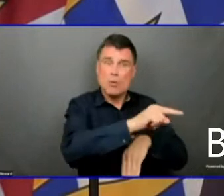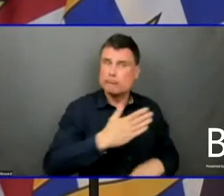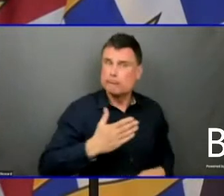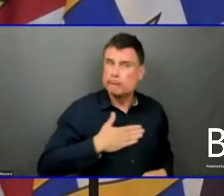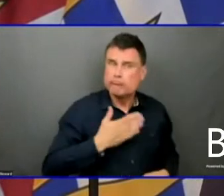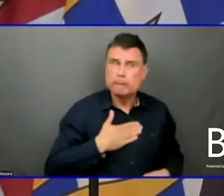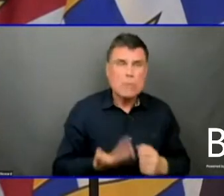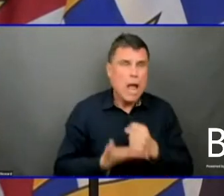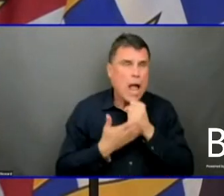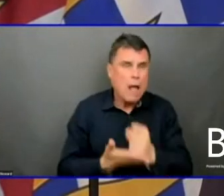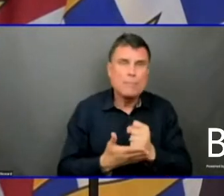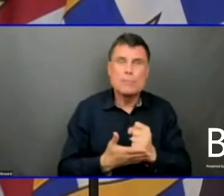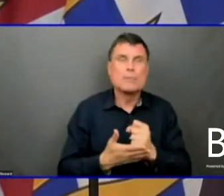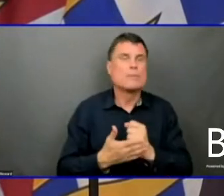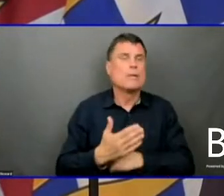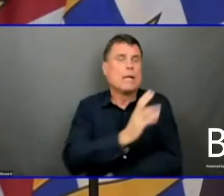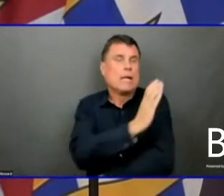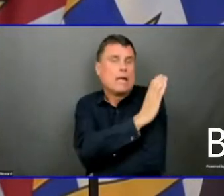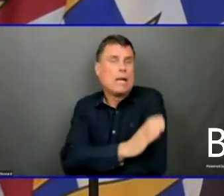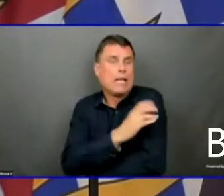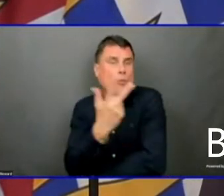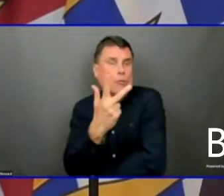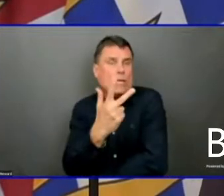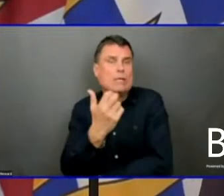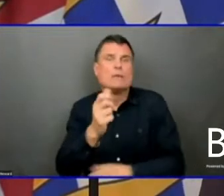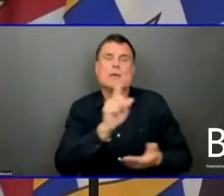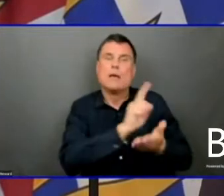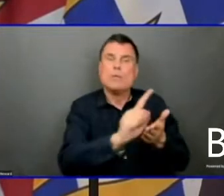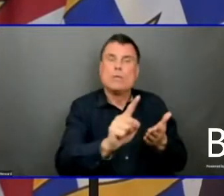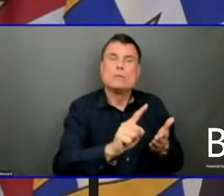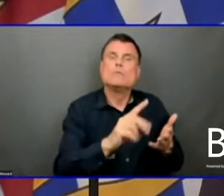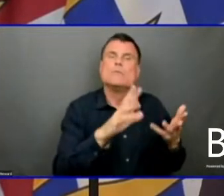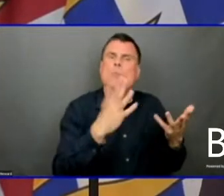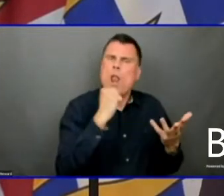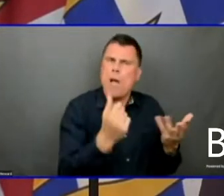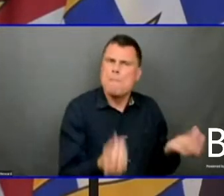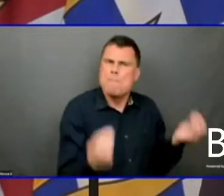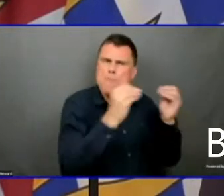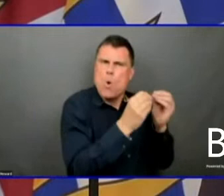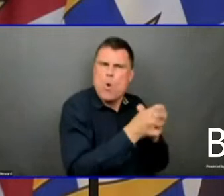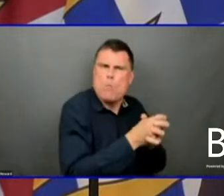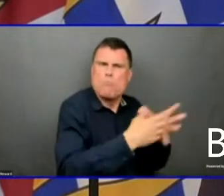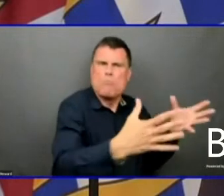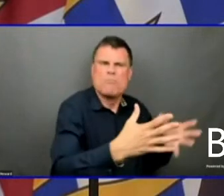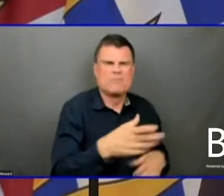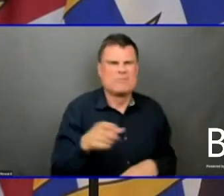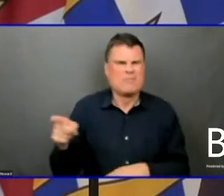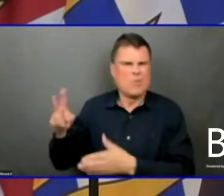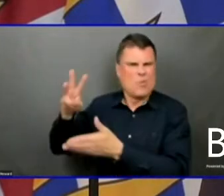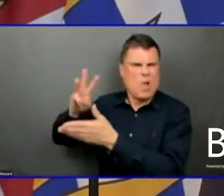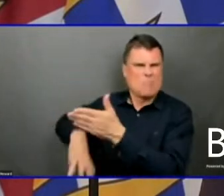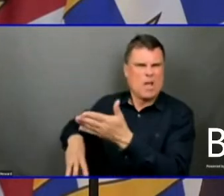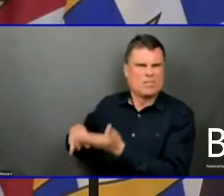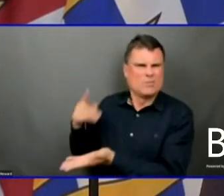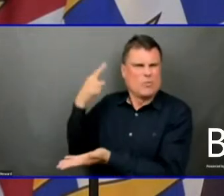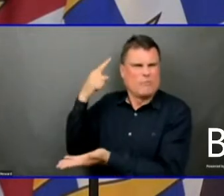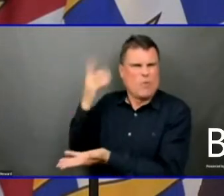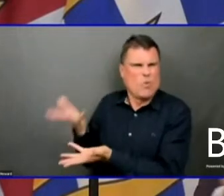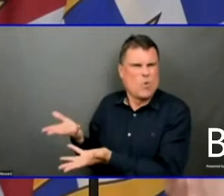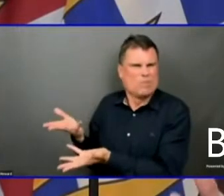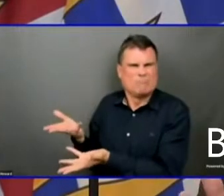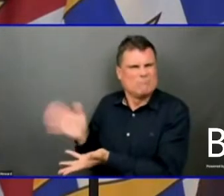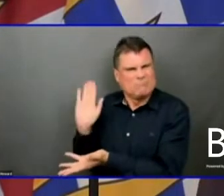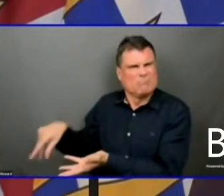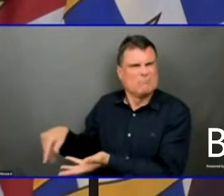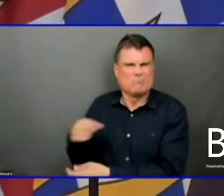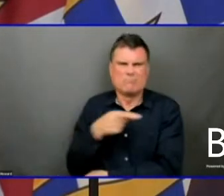why we are not increasing those services if we want to see more vaccination into the community? 听不懂。 You're absolutely right. We need to do all